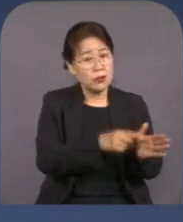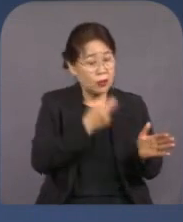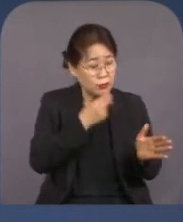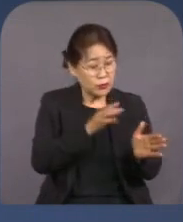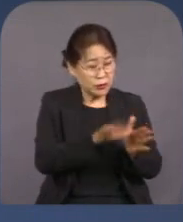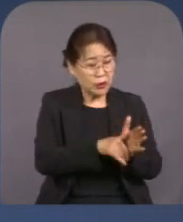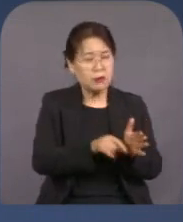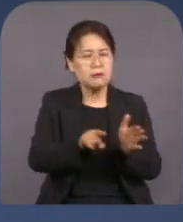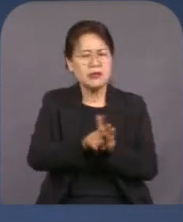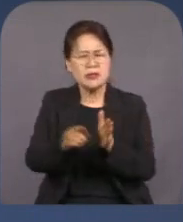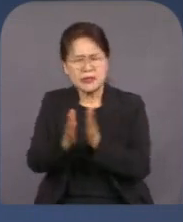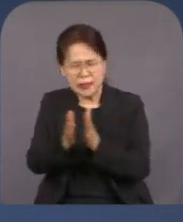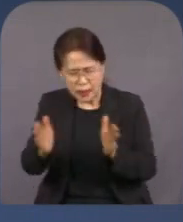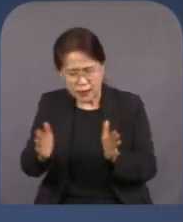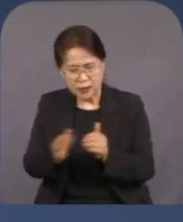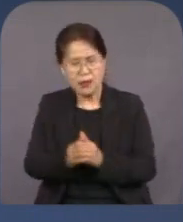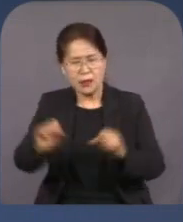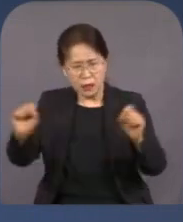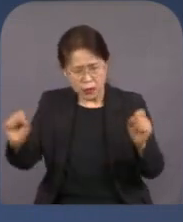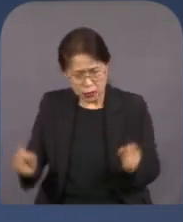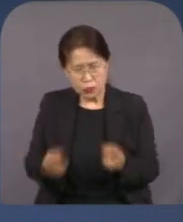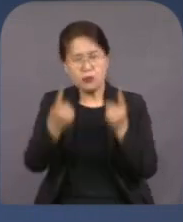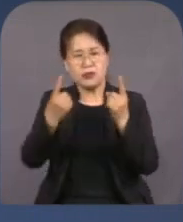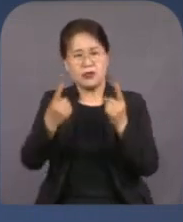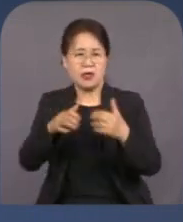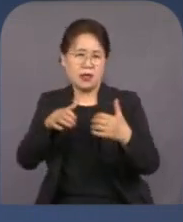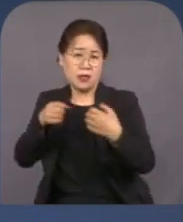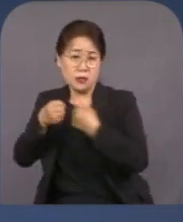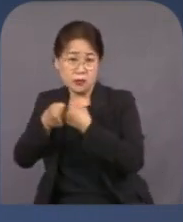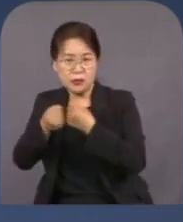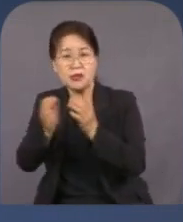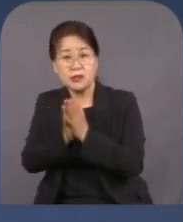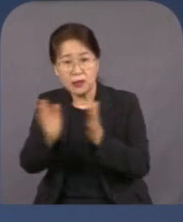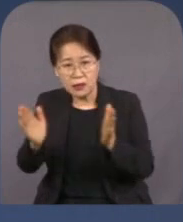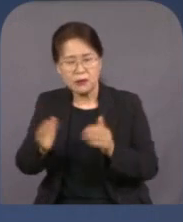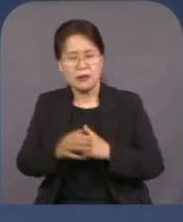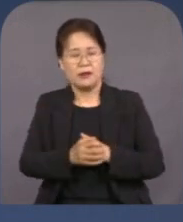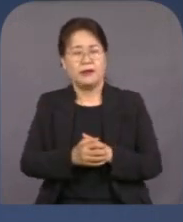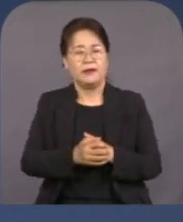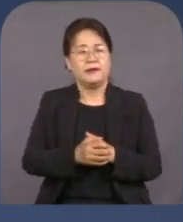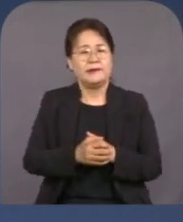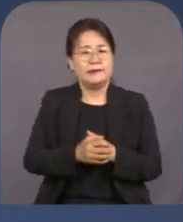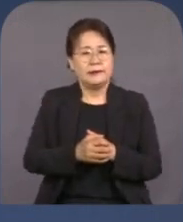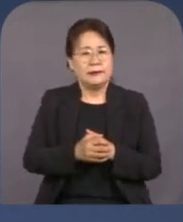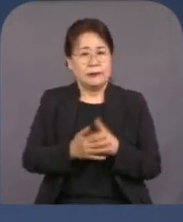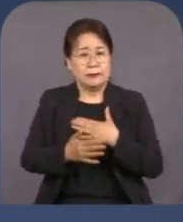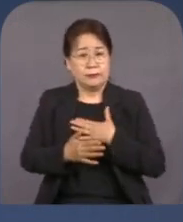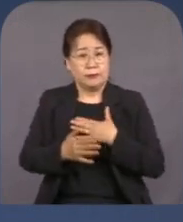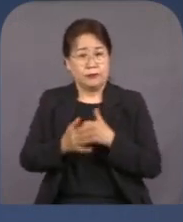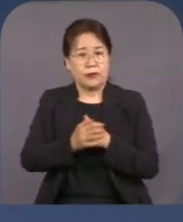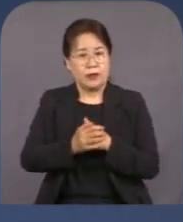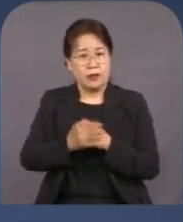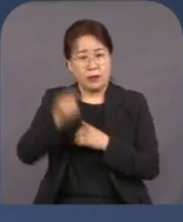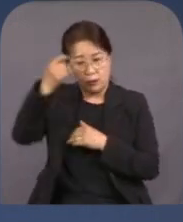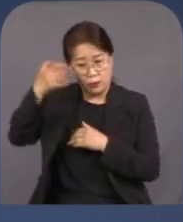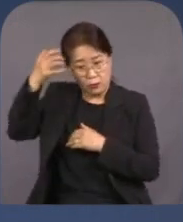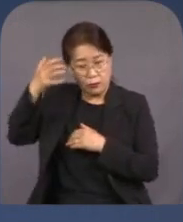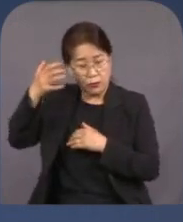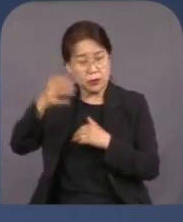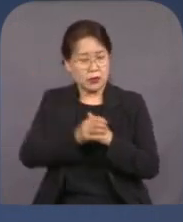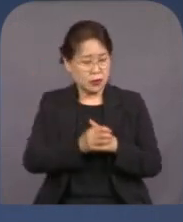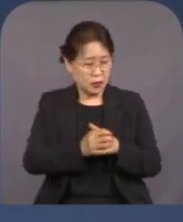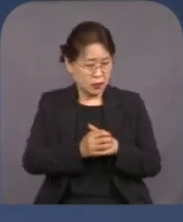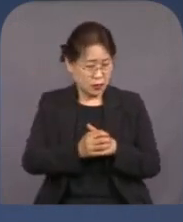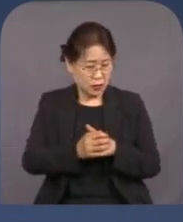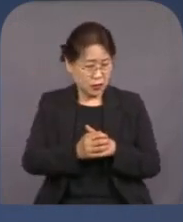전쟁은 끝나는 날이 있어요 여러분 언제 끝나는가요 그것은 내 영혼이 육체의 장막을